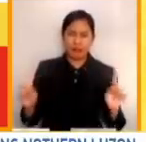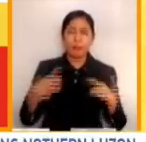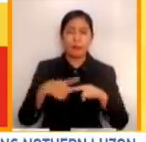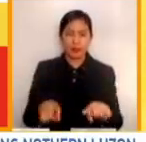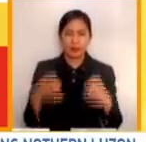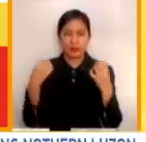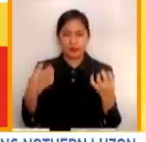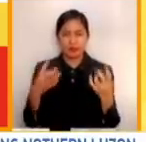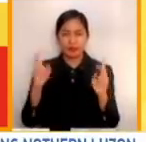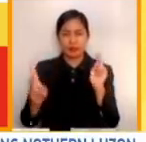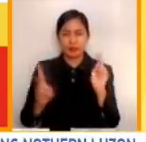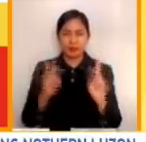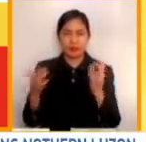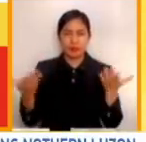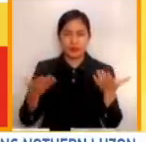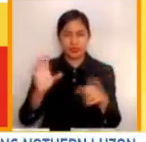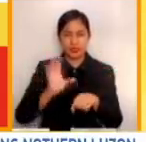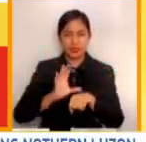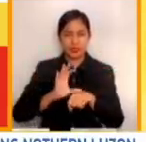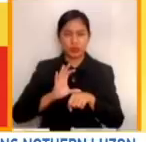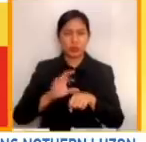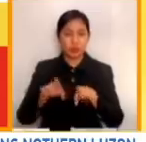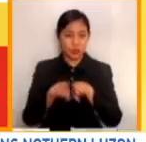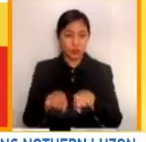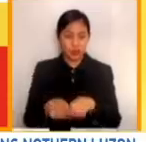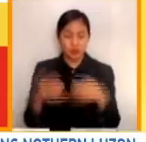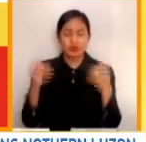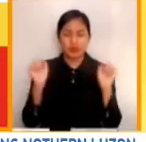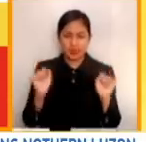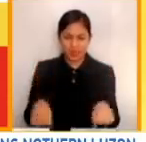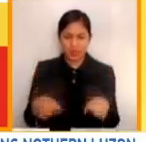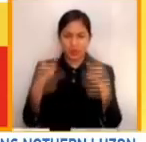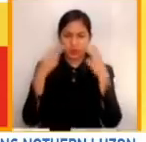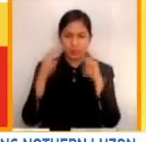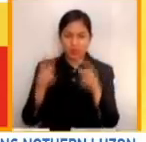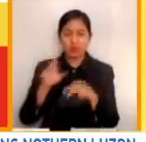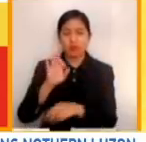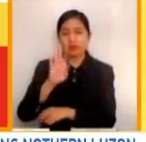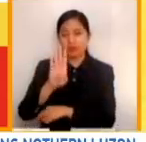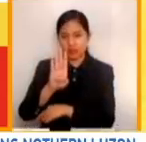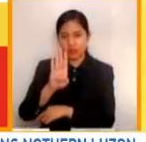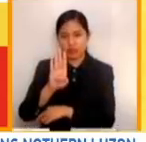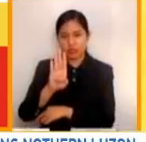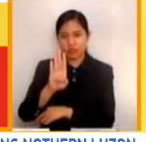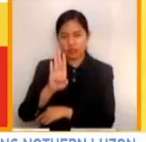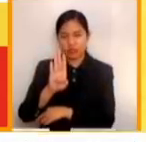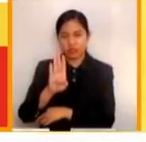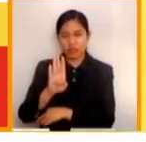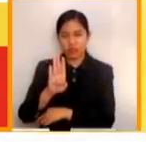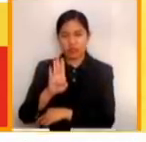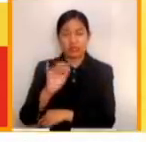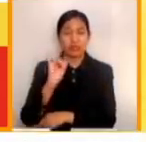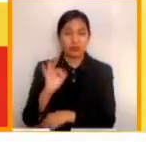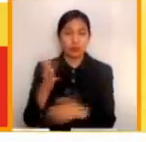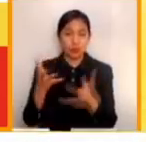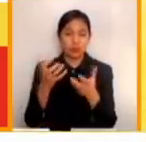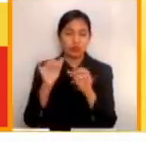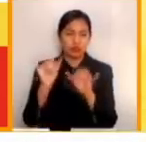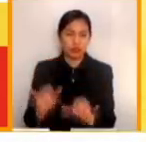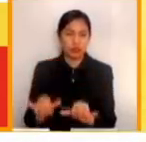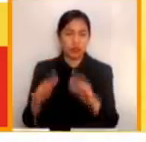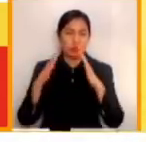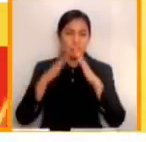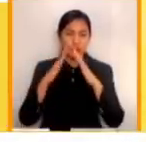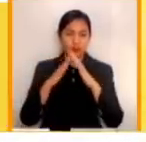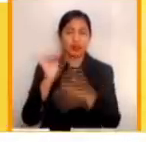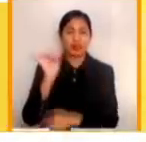meron ding option ng streaming sa Facebook ng Quiapo Church sa mga nais magstay at home. Ito ang latest dito sa Quiapo, Bam Alegre,